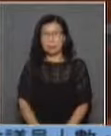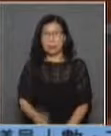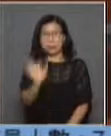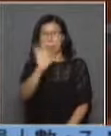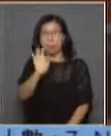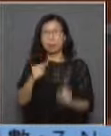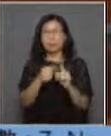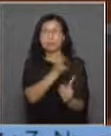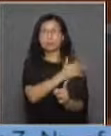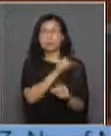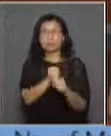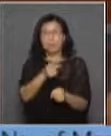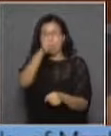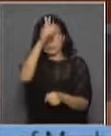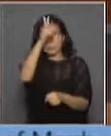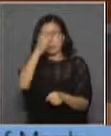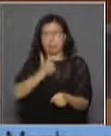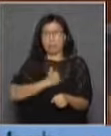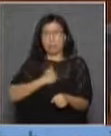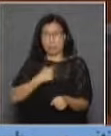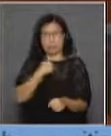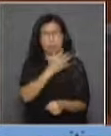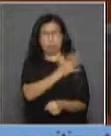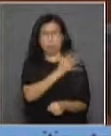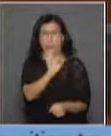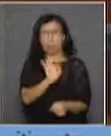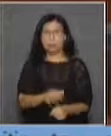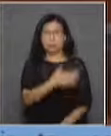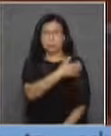負責喎，冇政府官員要負責喎。